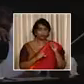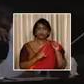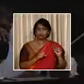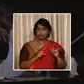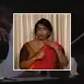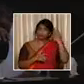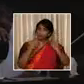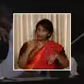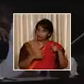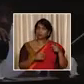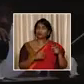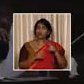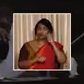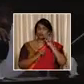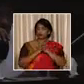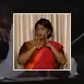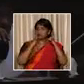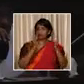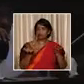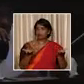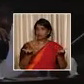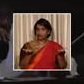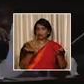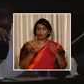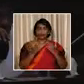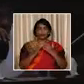நாட்டினுடைய பாதுகாப்புத்துறை செயலாளர் கோட்டபாய ராஜபக்சே அவர்கள் சொன்னார்